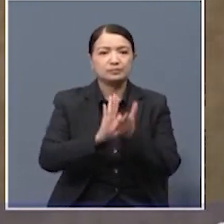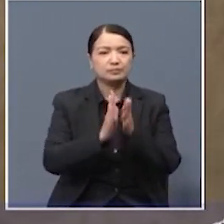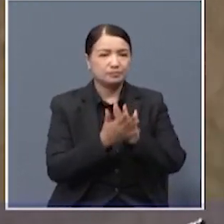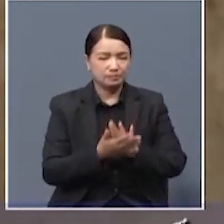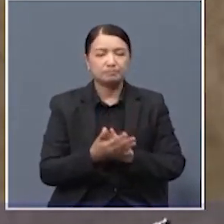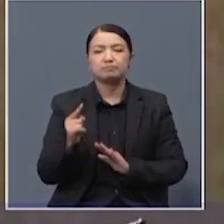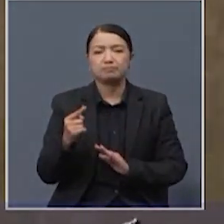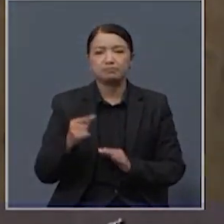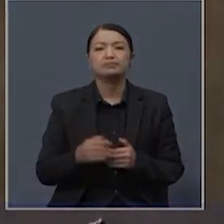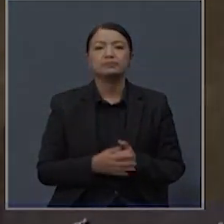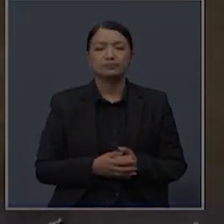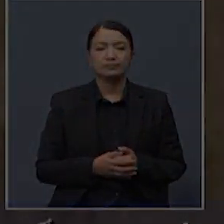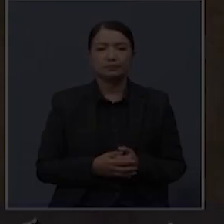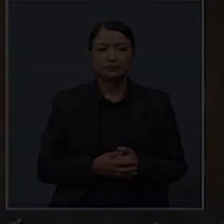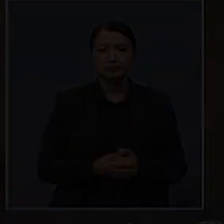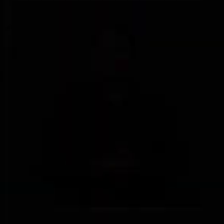กิจการต่อไปครับ